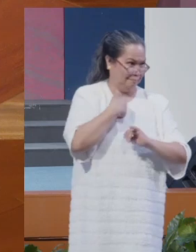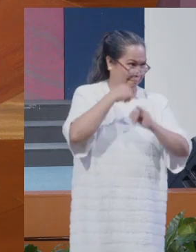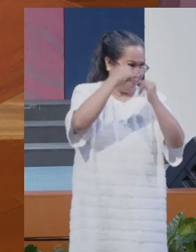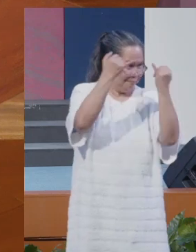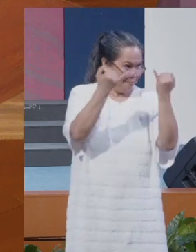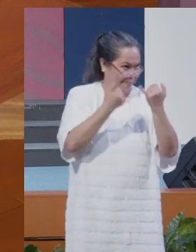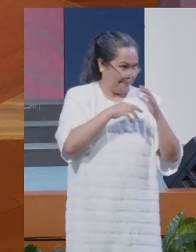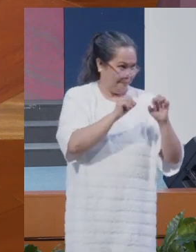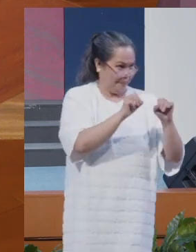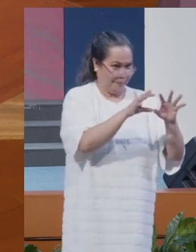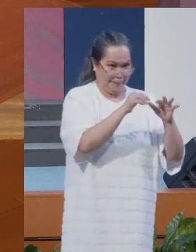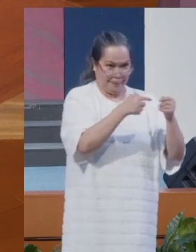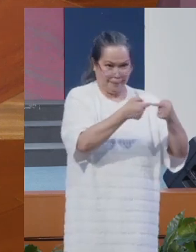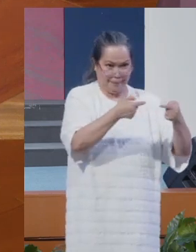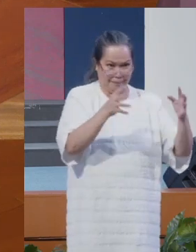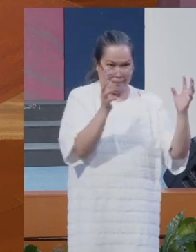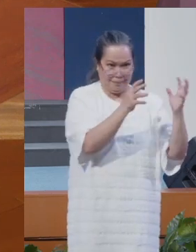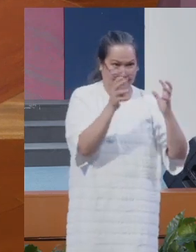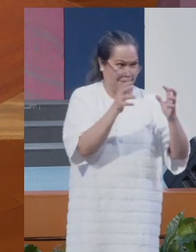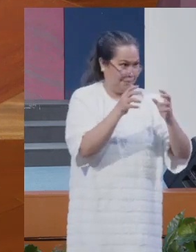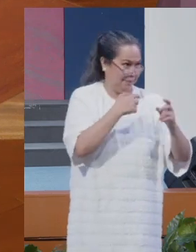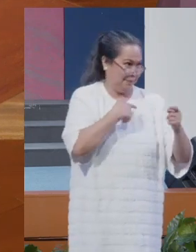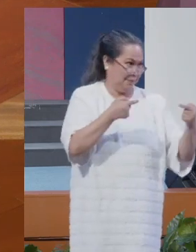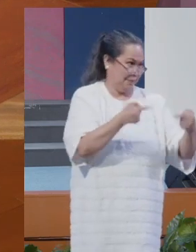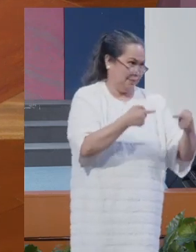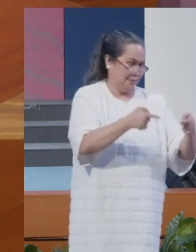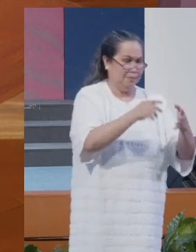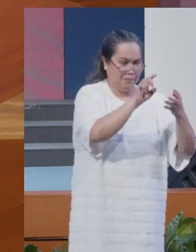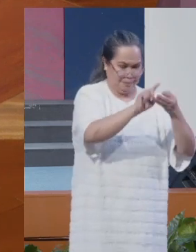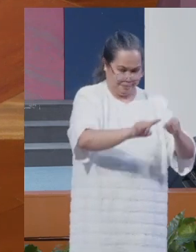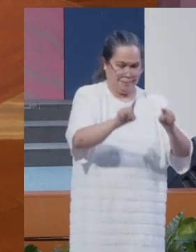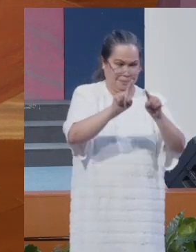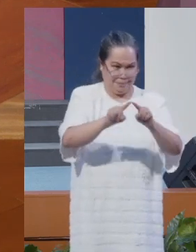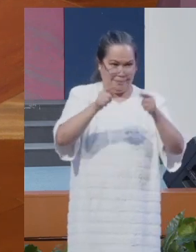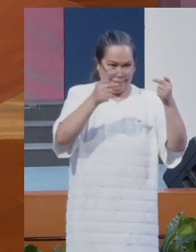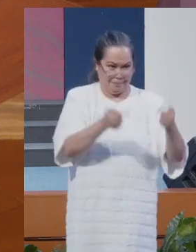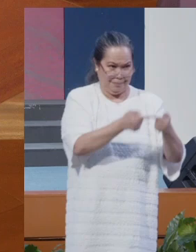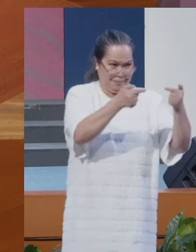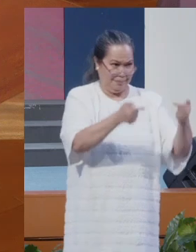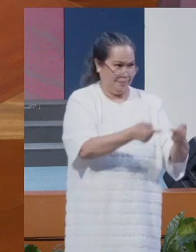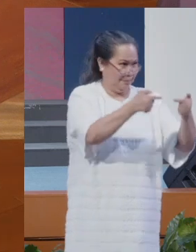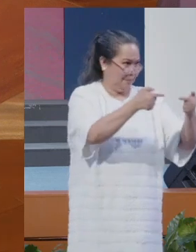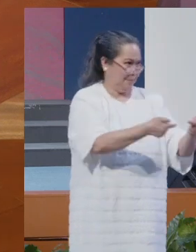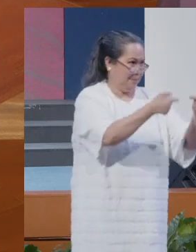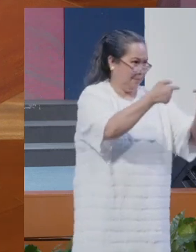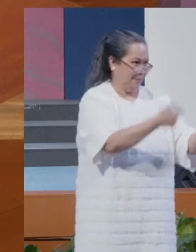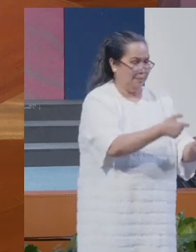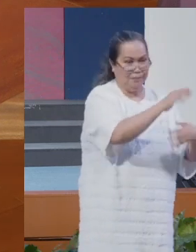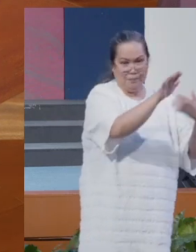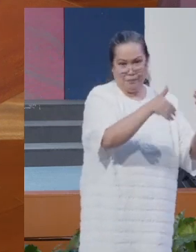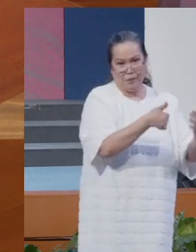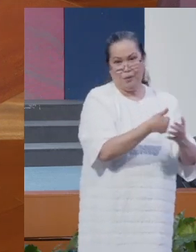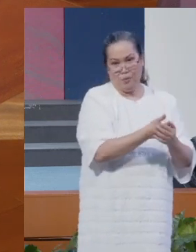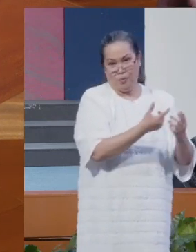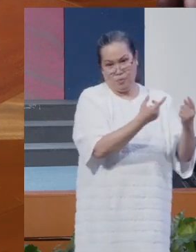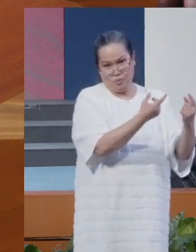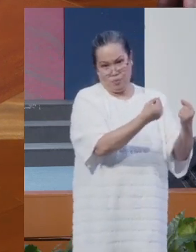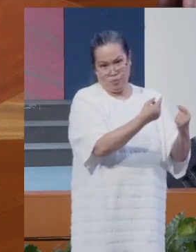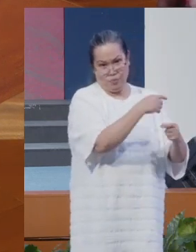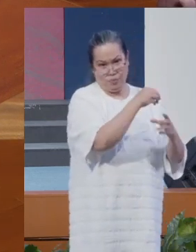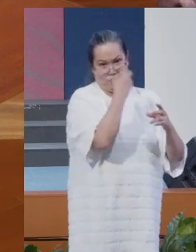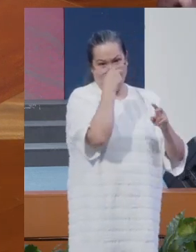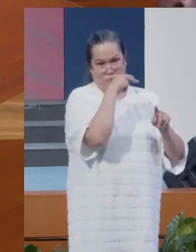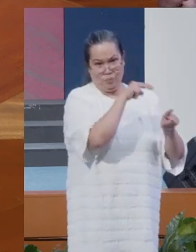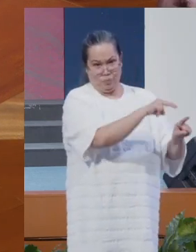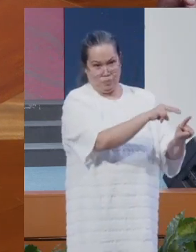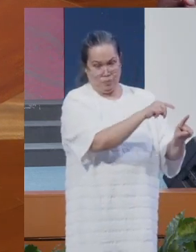sorcery, enmity, strife, jealousy, fits of anger, etc., etc., etc. Lahat po yon ay nakikita